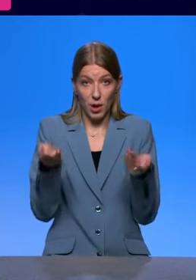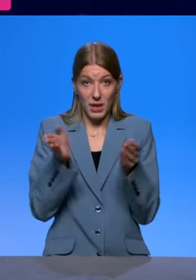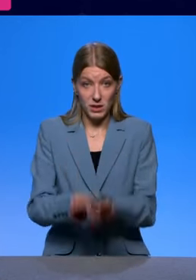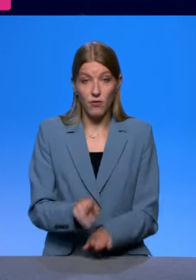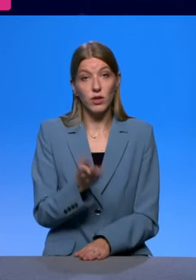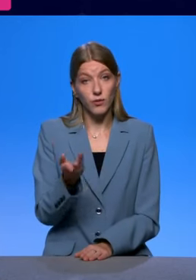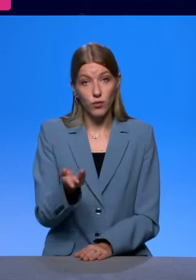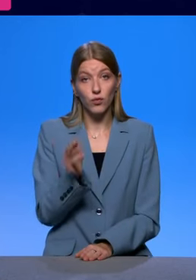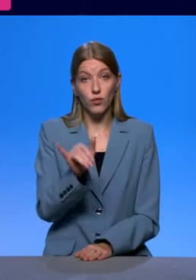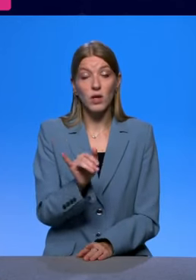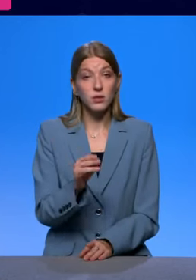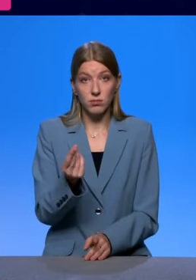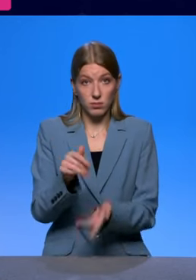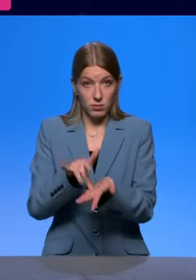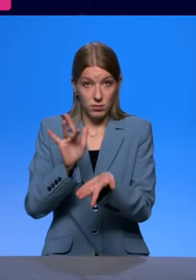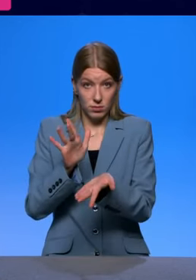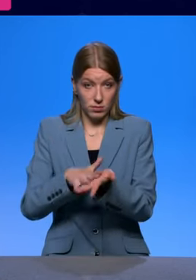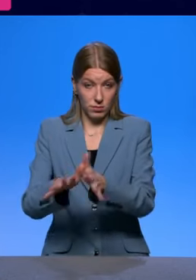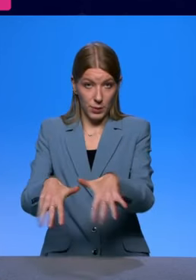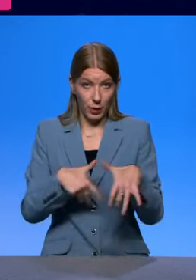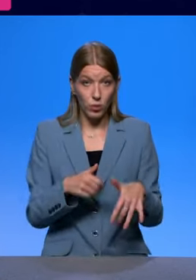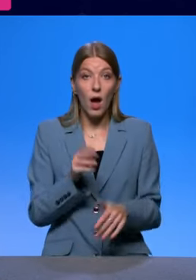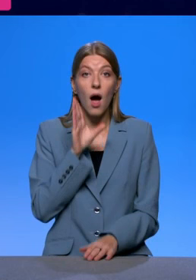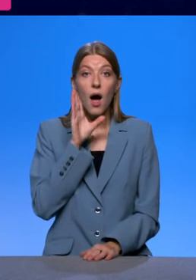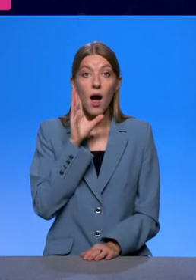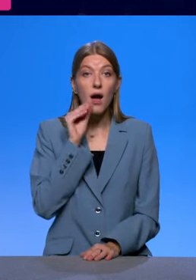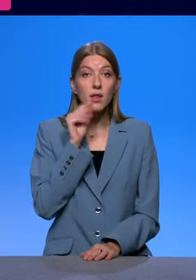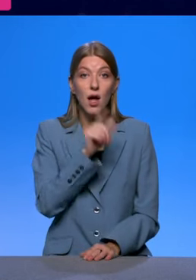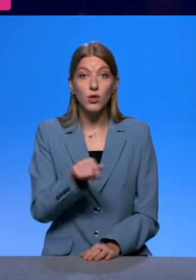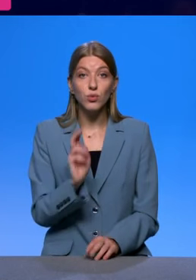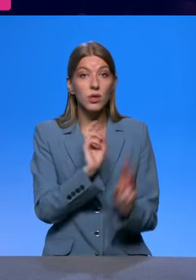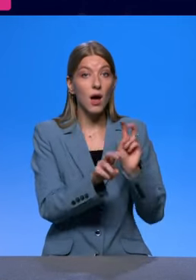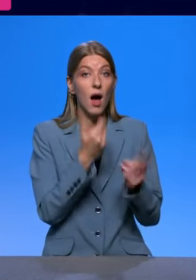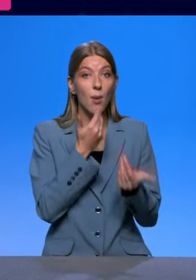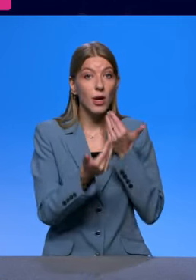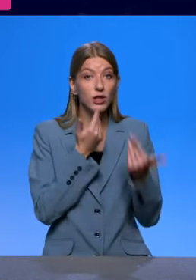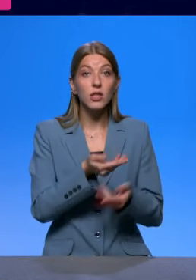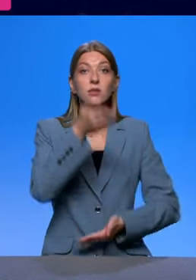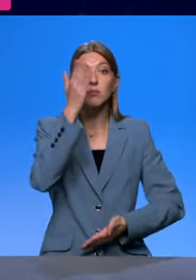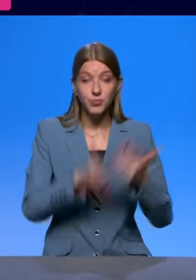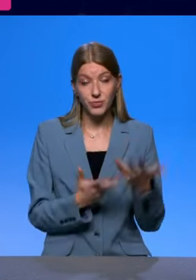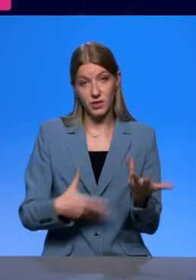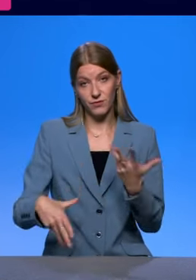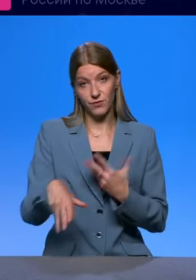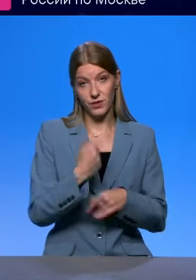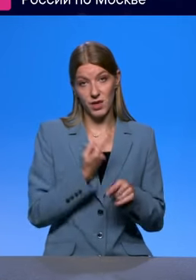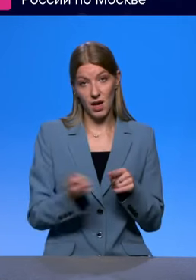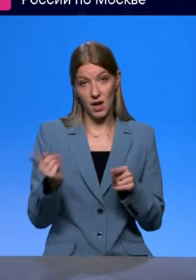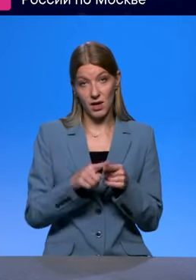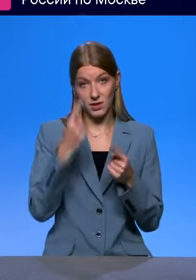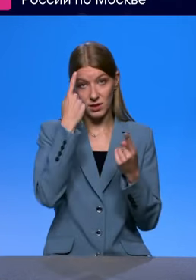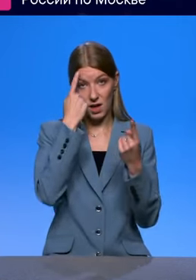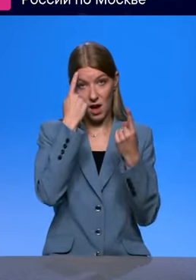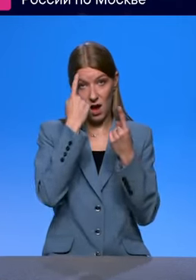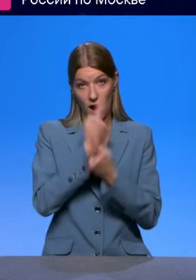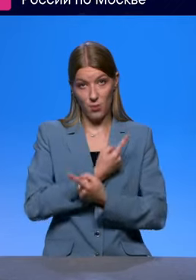говорится, у разбитого корыта. И как только перестанут к ним люди обращаться, и все вот эти объявления из интернета пропадут, поверьте мне,